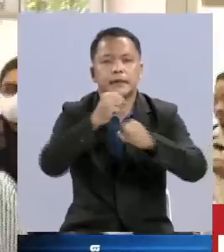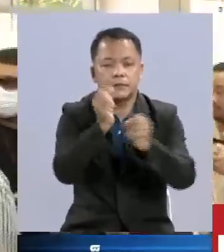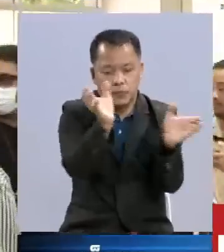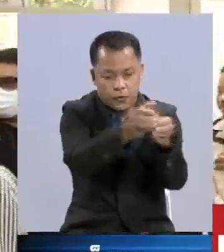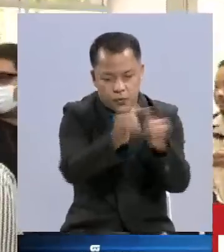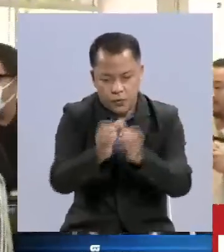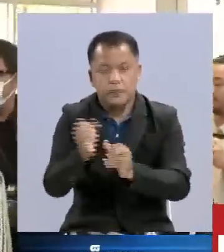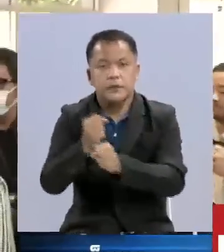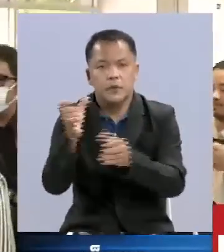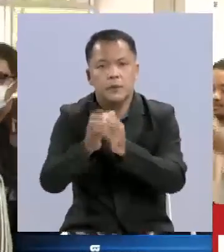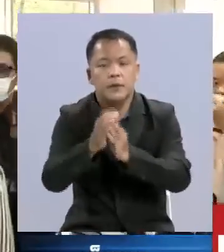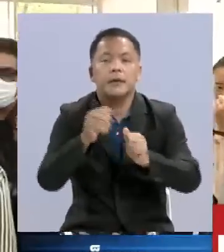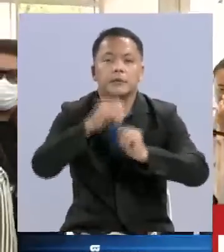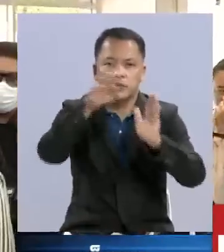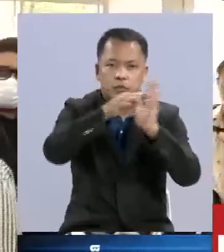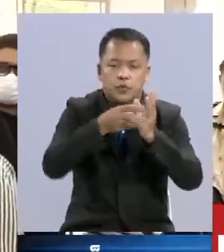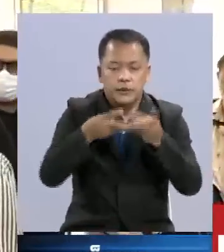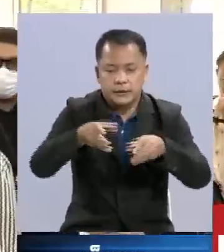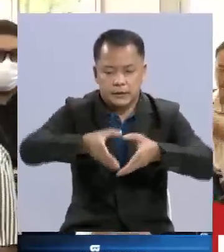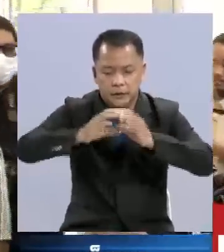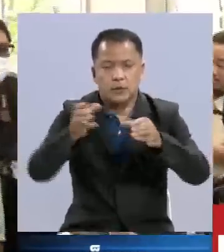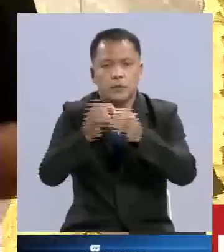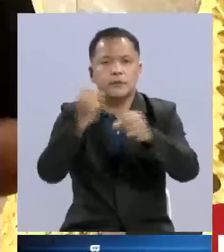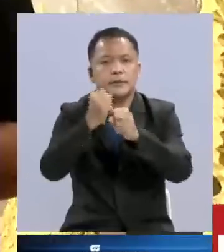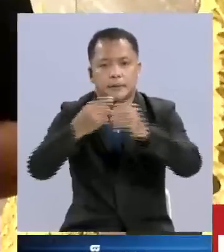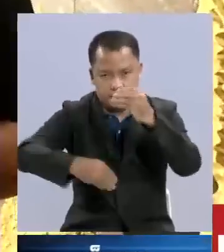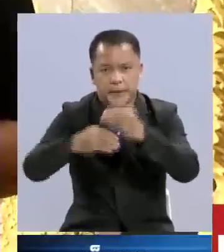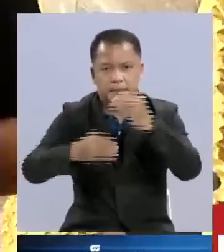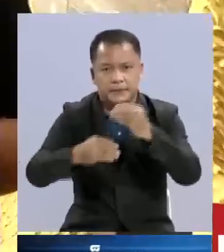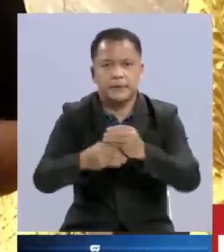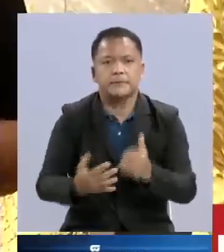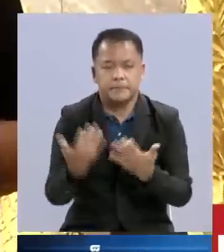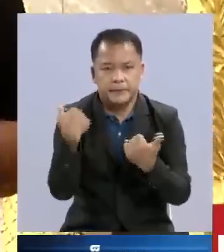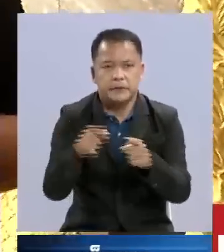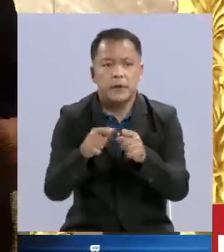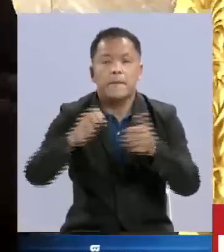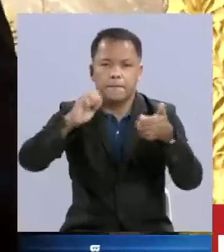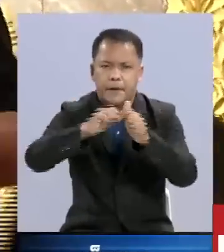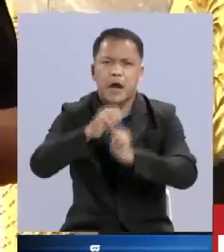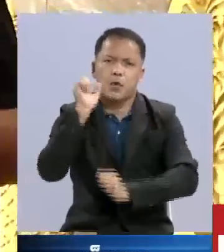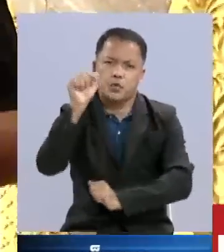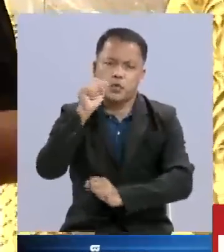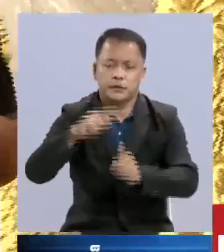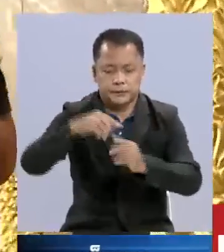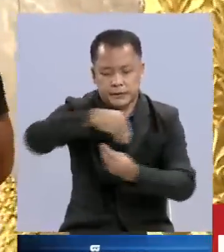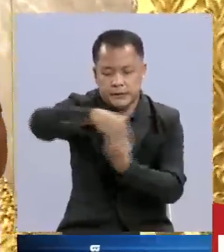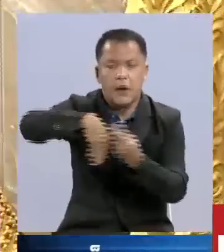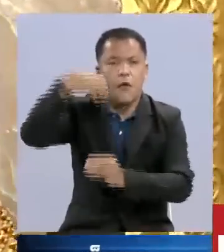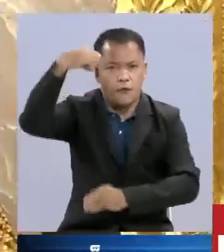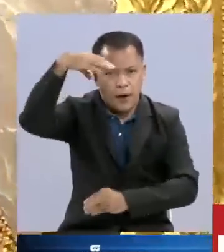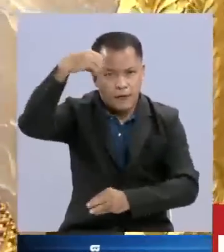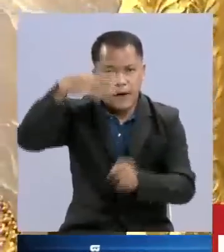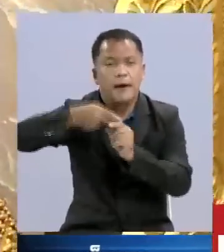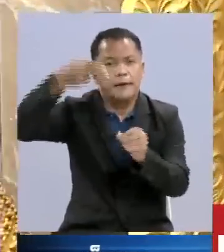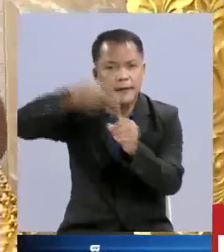ละคณะทำงานและกำหนดแนวทางการจัดตั้งคณะทำงานอื่นๆเพิ่มเติมครับขณะที่ปัญหาเร่งด่วนเช่นเรื่องเศรษฐกิจค่าไฟฟ้า